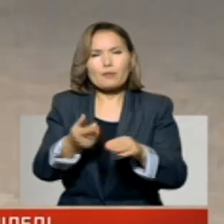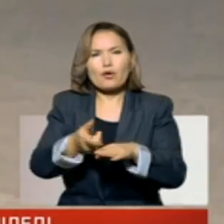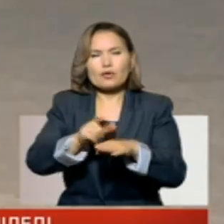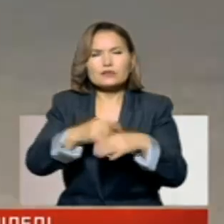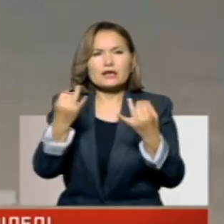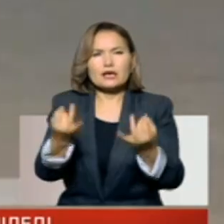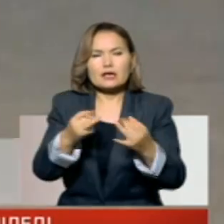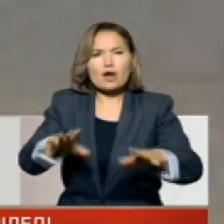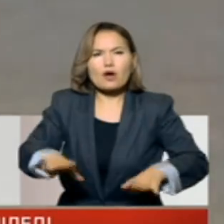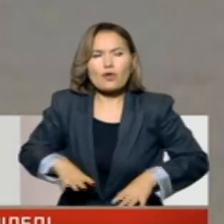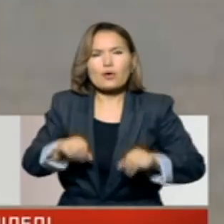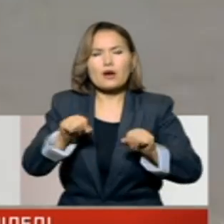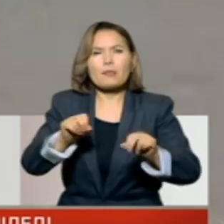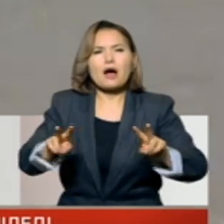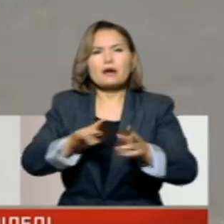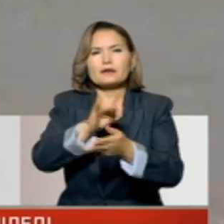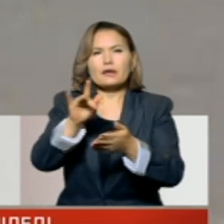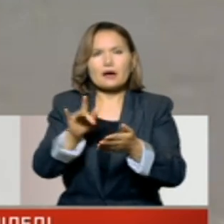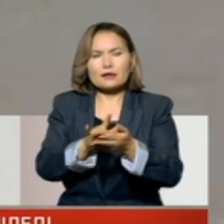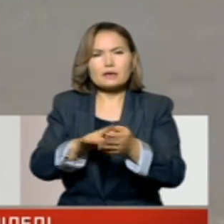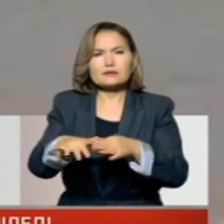жатқаны соншалықты Астананың...